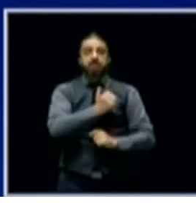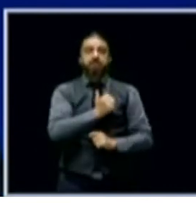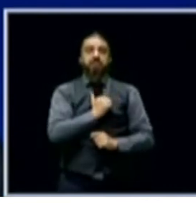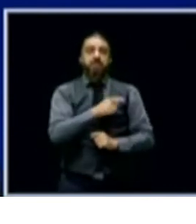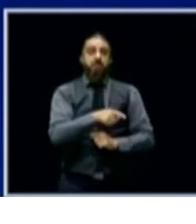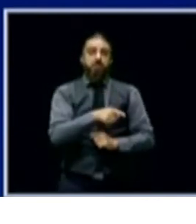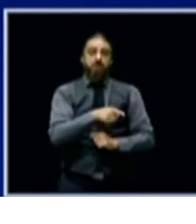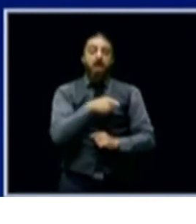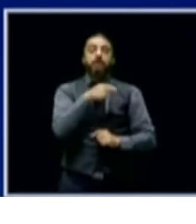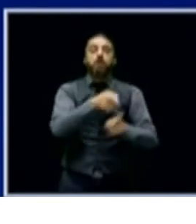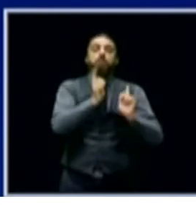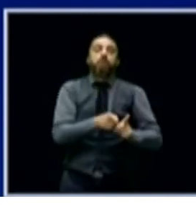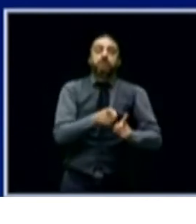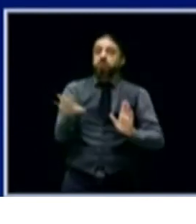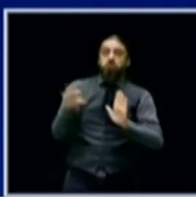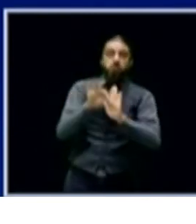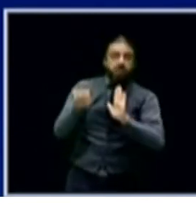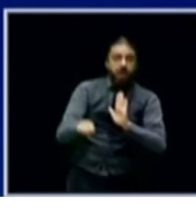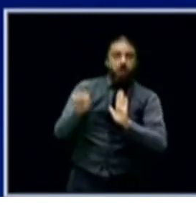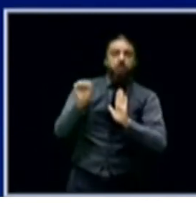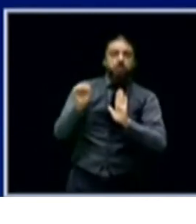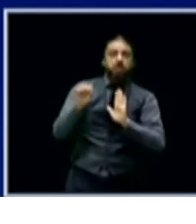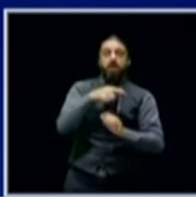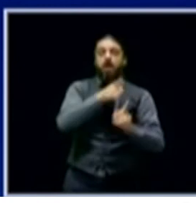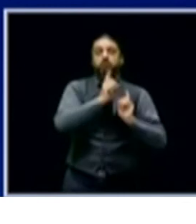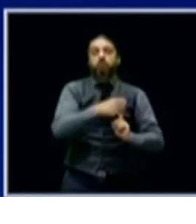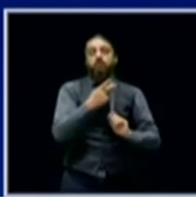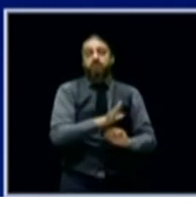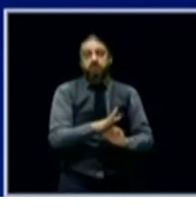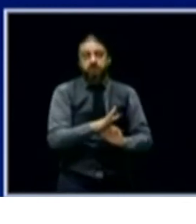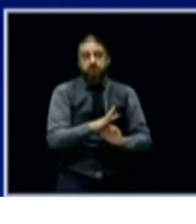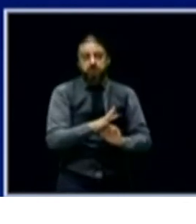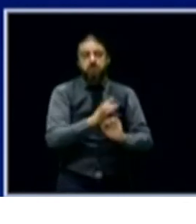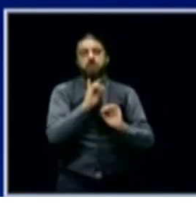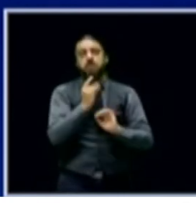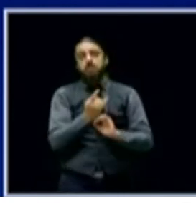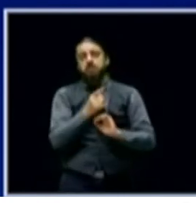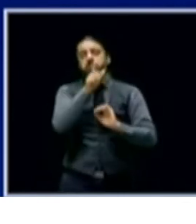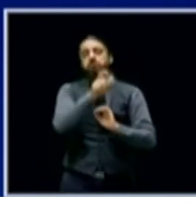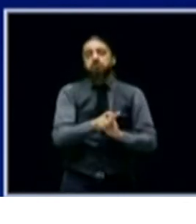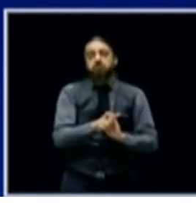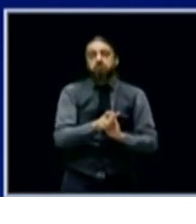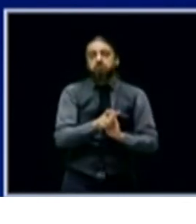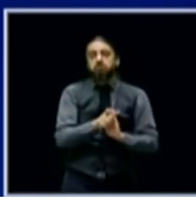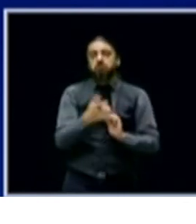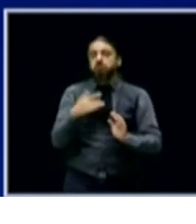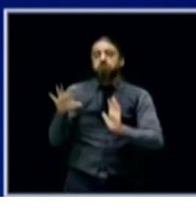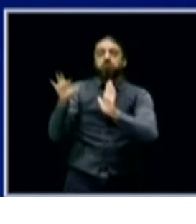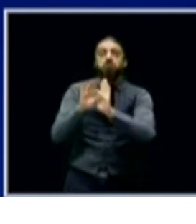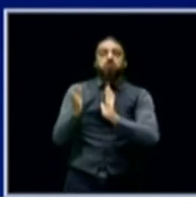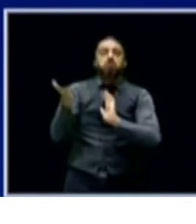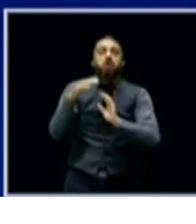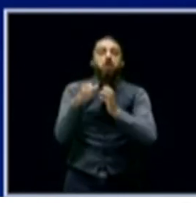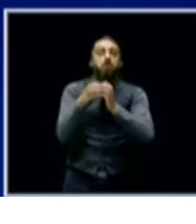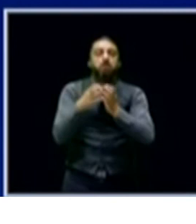την απόφαση εάν θα προσλάβει ή δεν θα προσλάβει κάποιον εργαζόμενο ή αν θα επιλέξει να τον προσλάβει μαύρα.